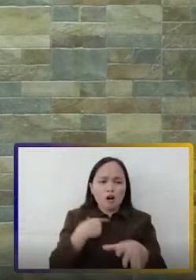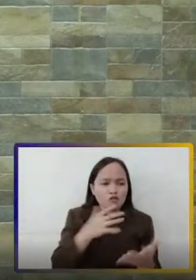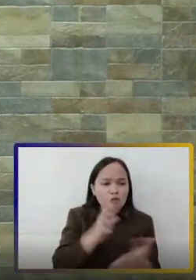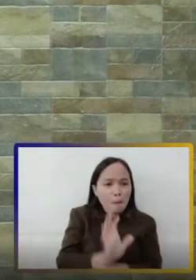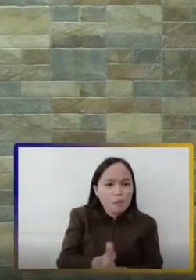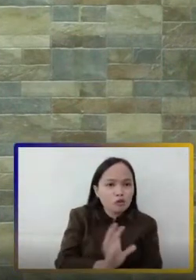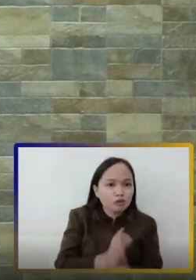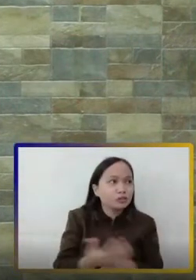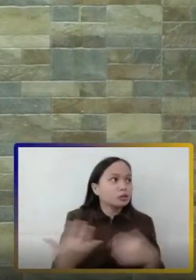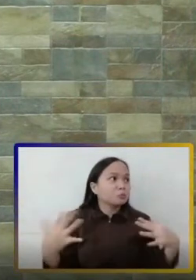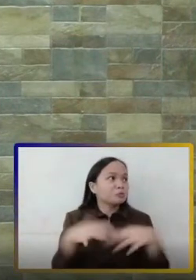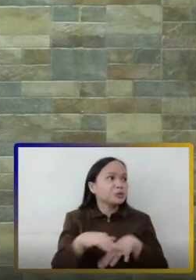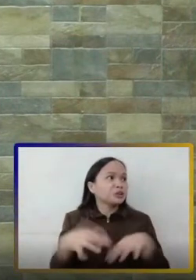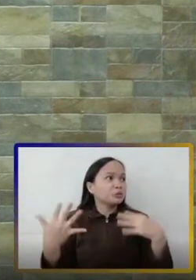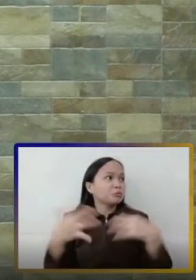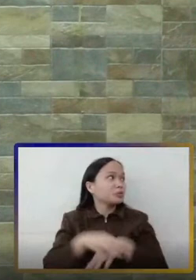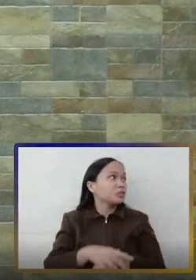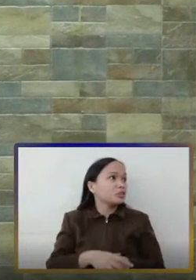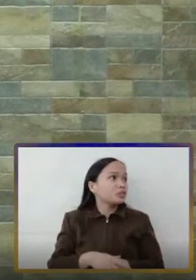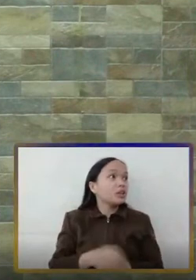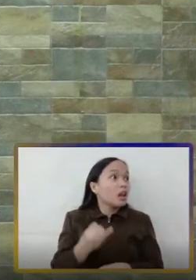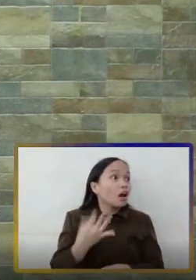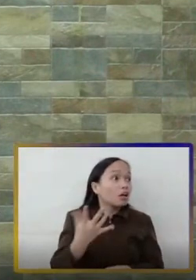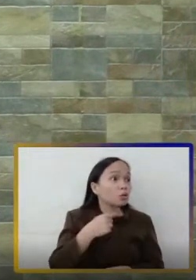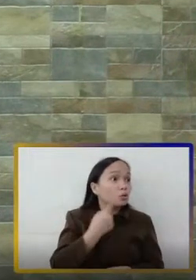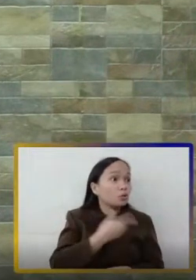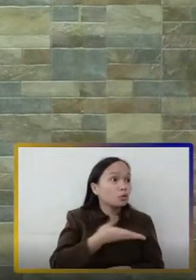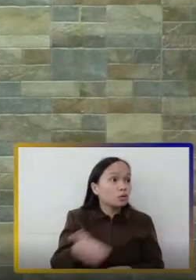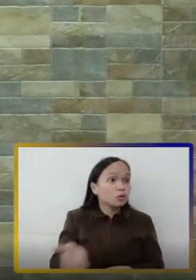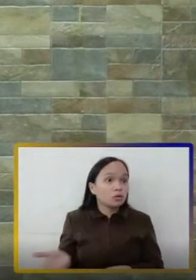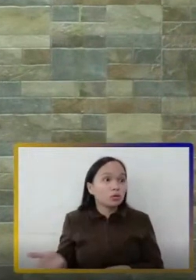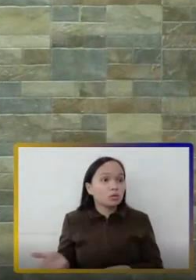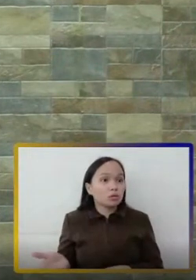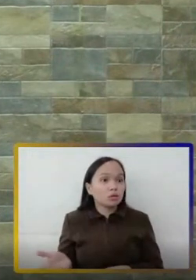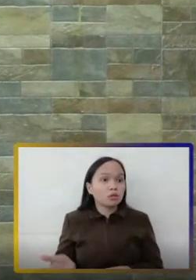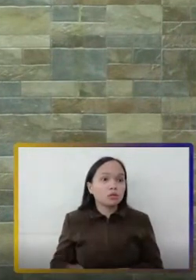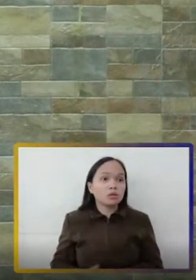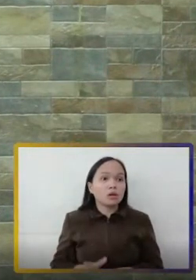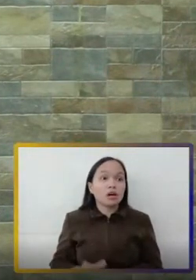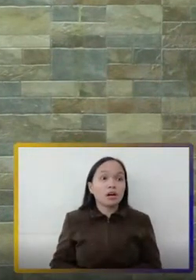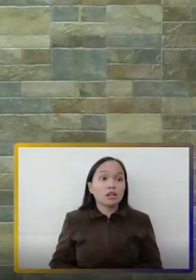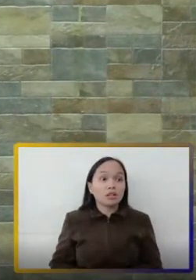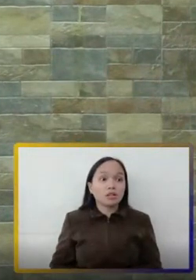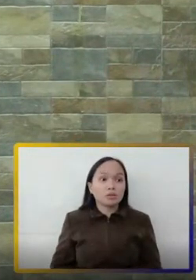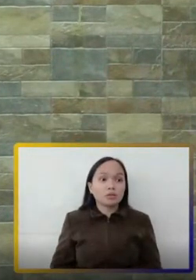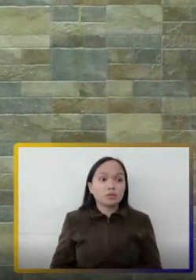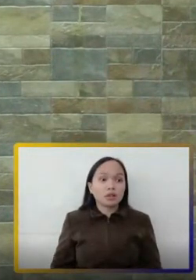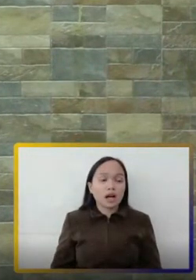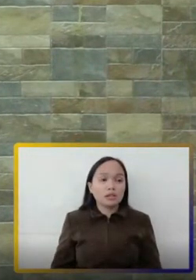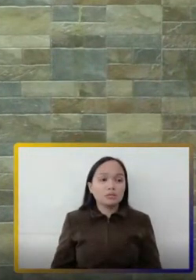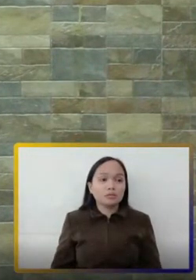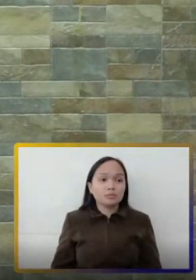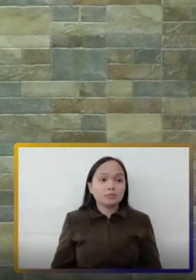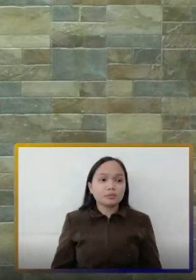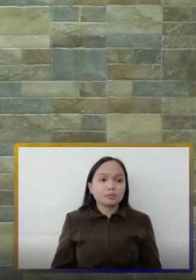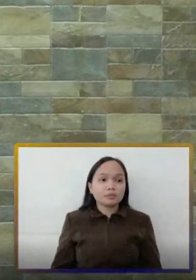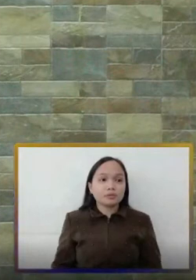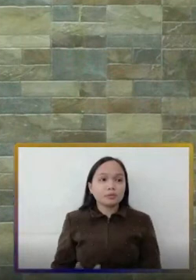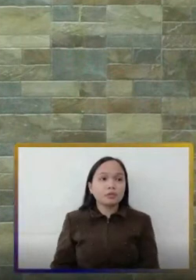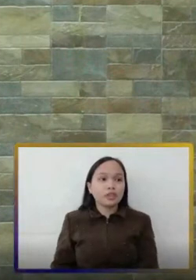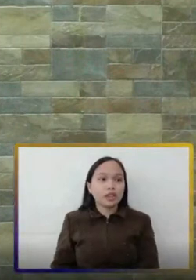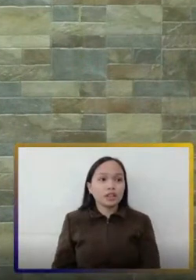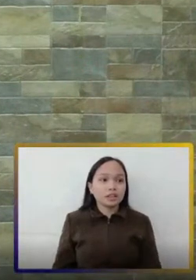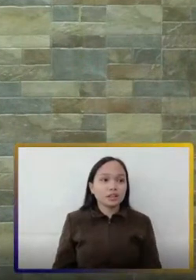kapatid. Now, listen, check it. ano ang dinadampot mo pagkagising mo.